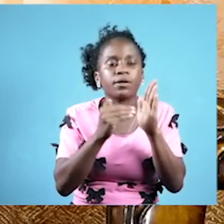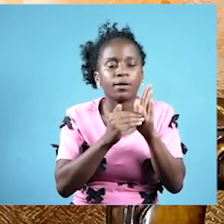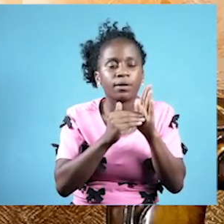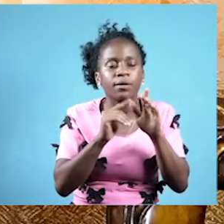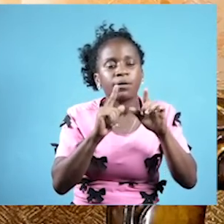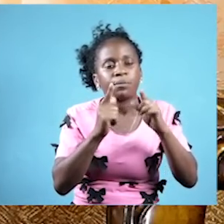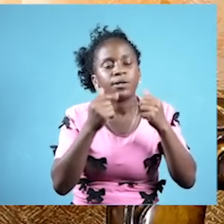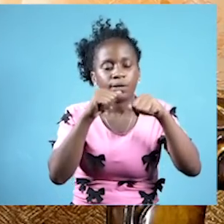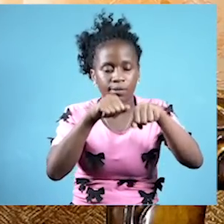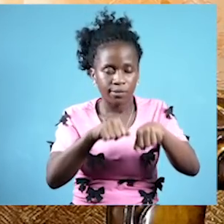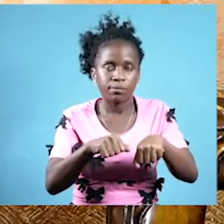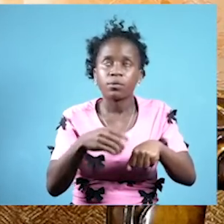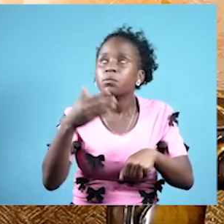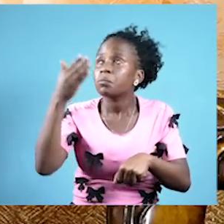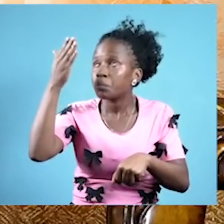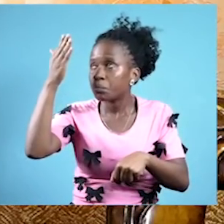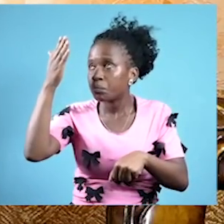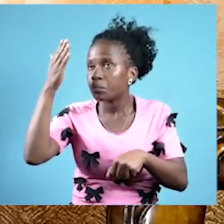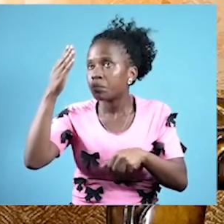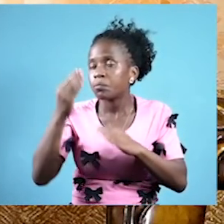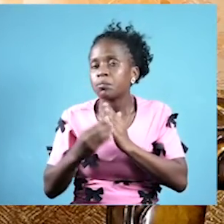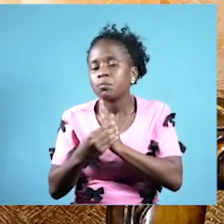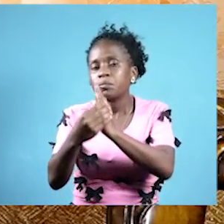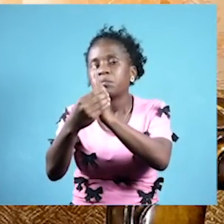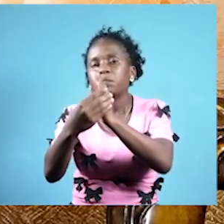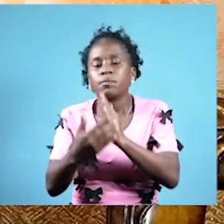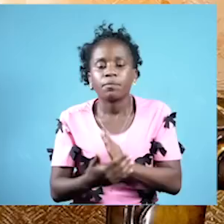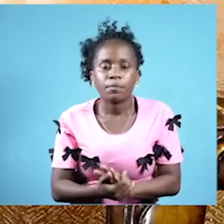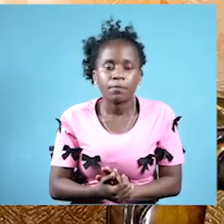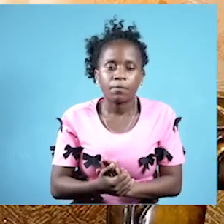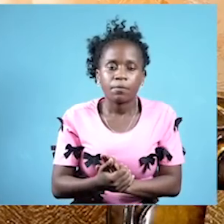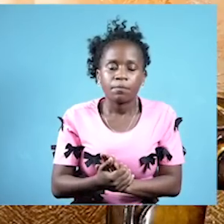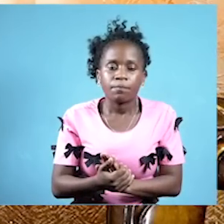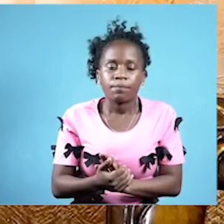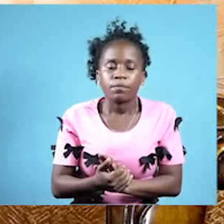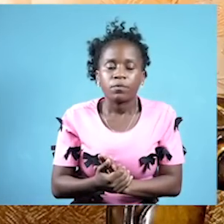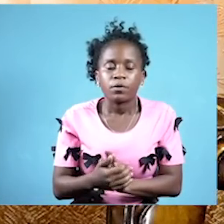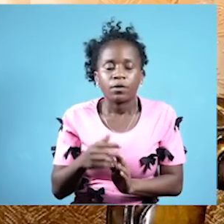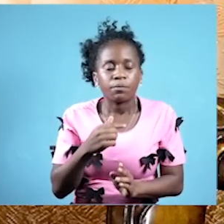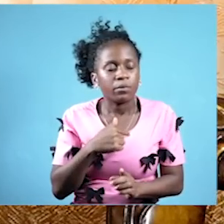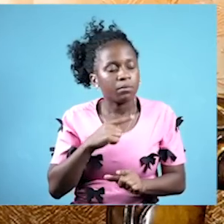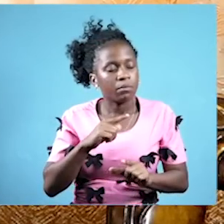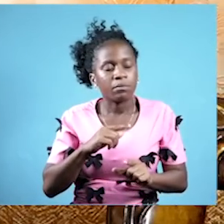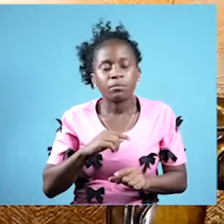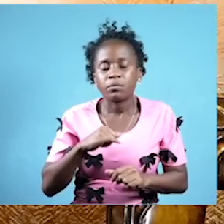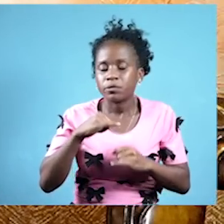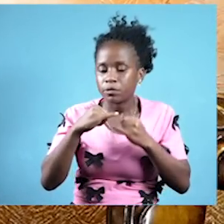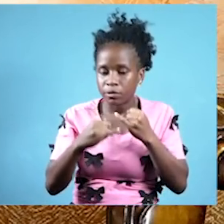ya kuwataka watu watii sheria bila ya shuruti. Sawa. Na kwa kumweka Mwenyezi Mungu mbele.